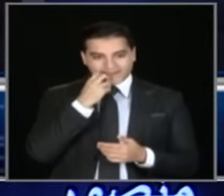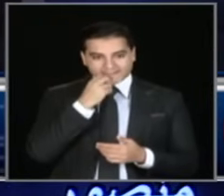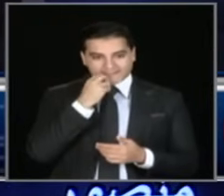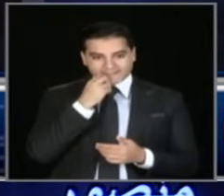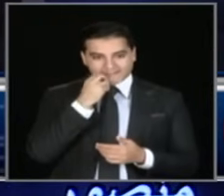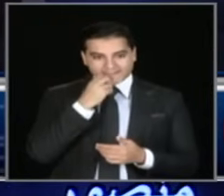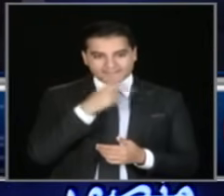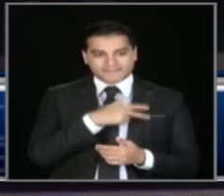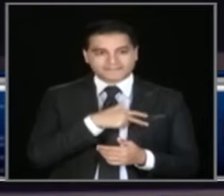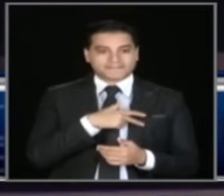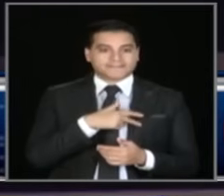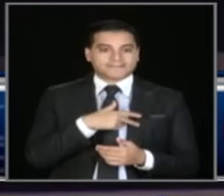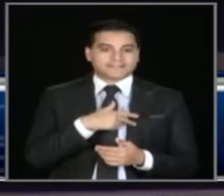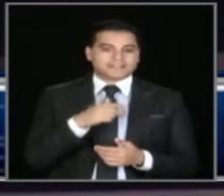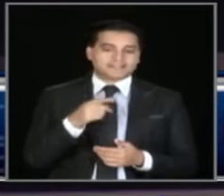هاني مطوع.